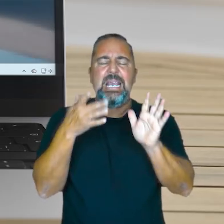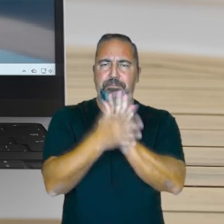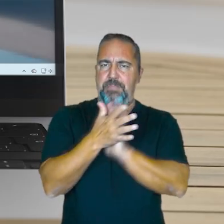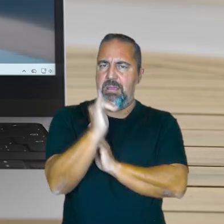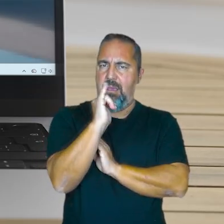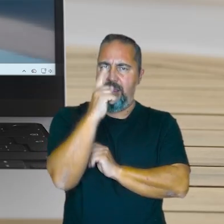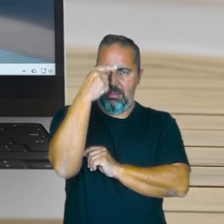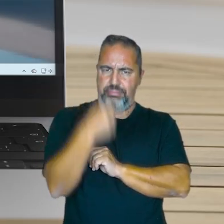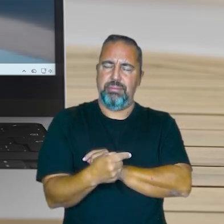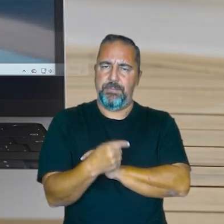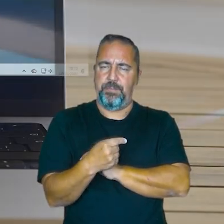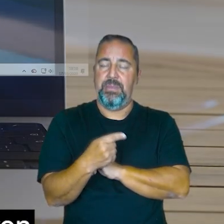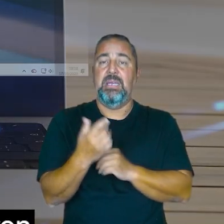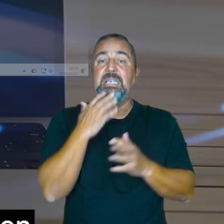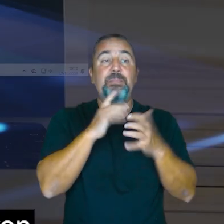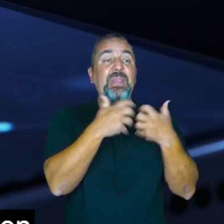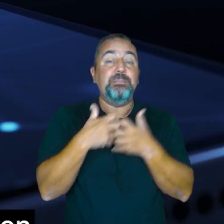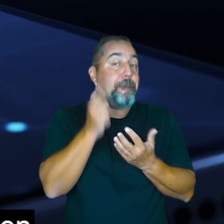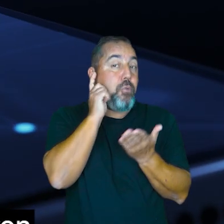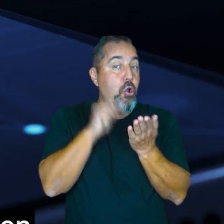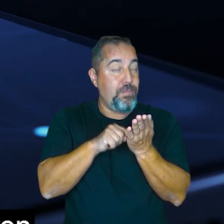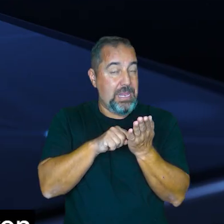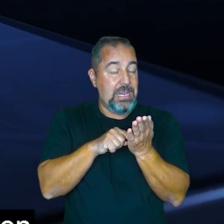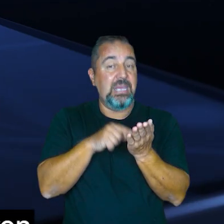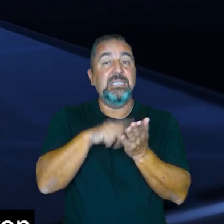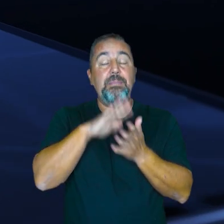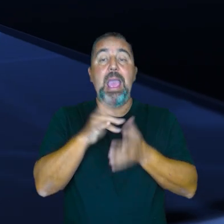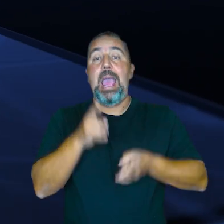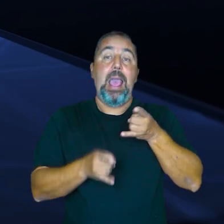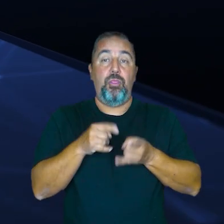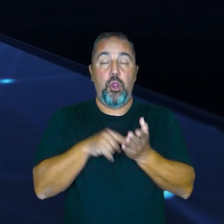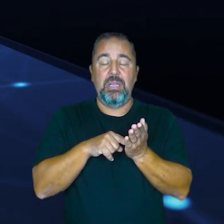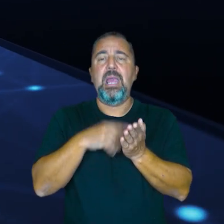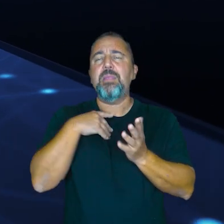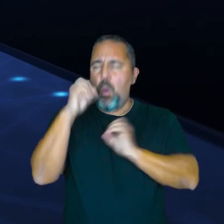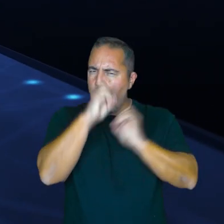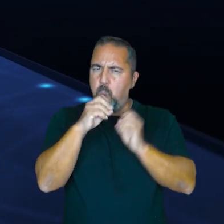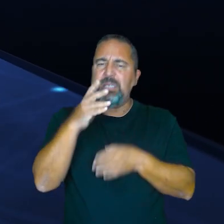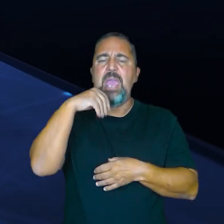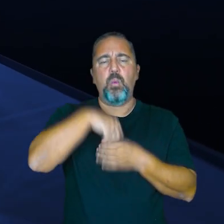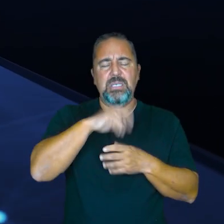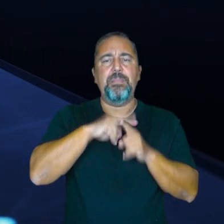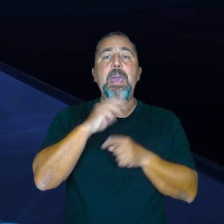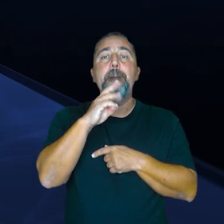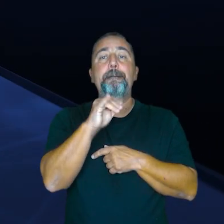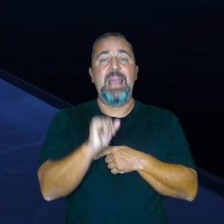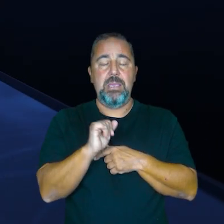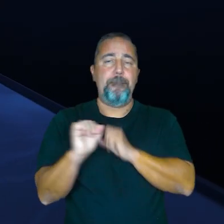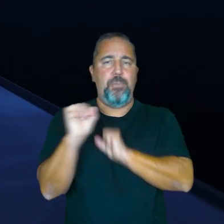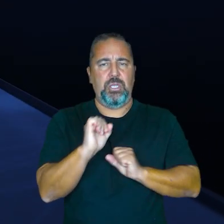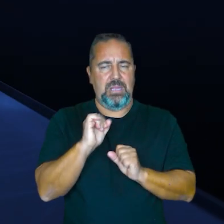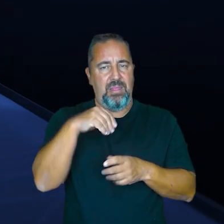buruzko azalpen bat aurkituko duzu. Android erabiltzen duten gailu mugikorren kasuan, gaur egun, Googleek Google